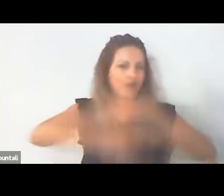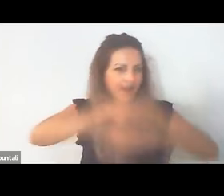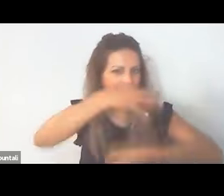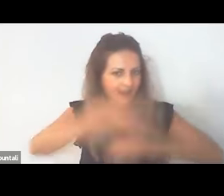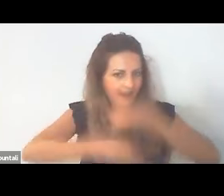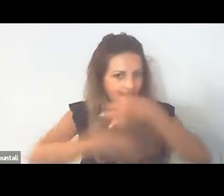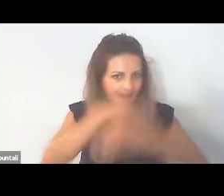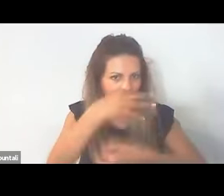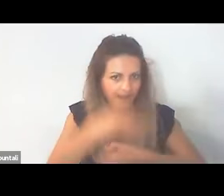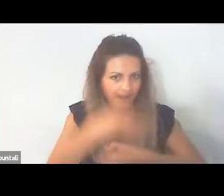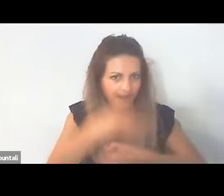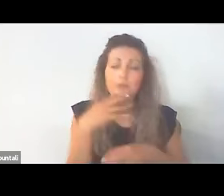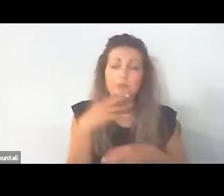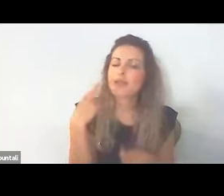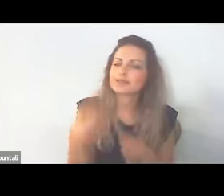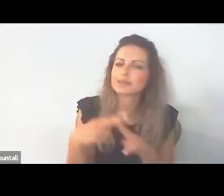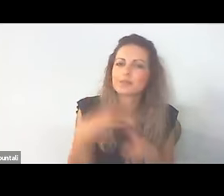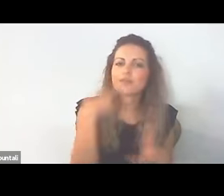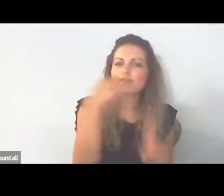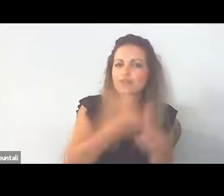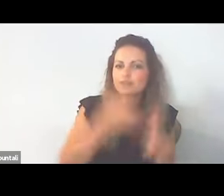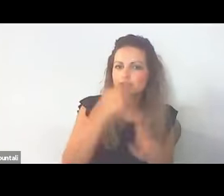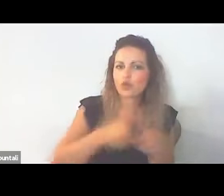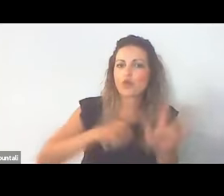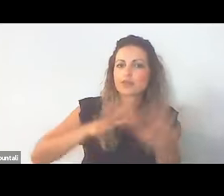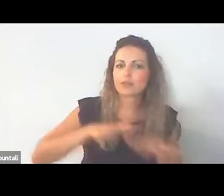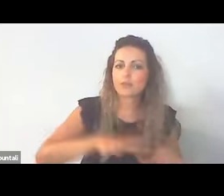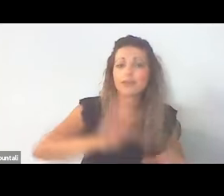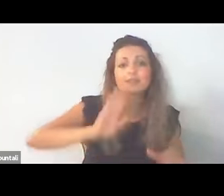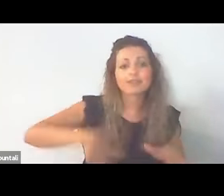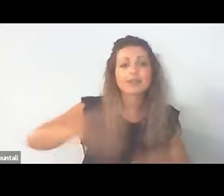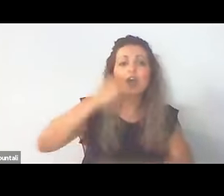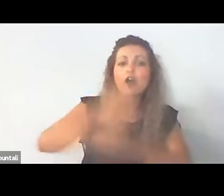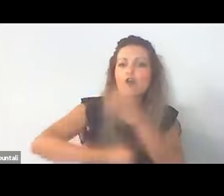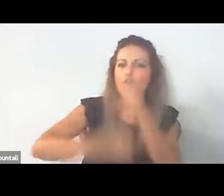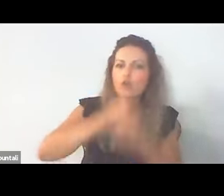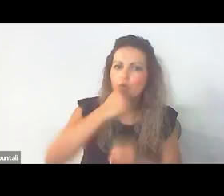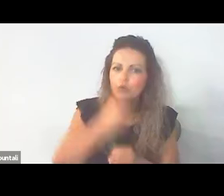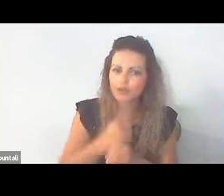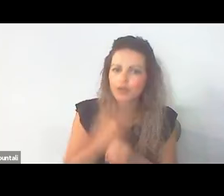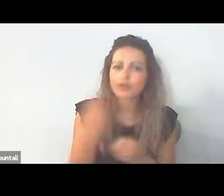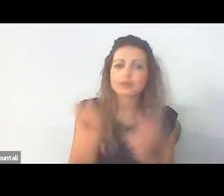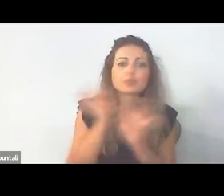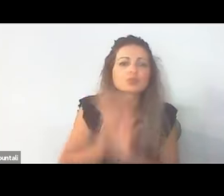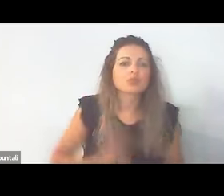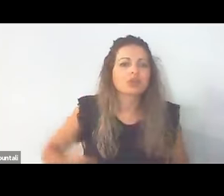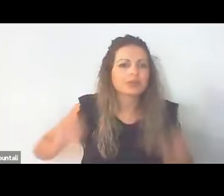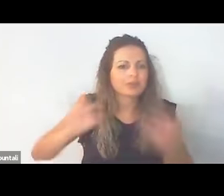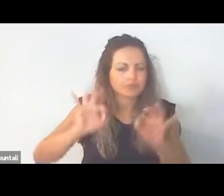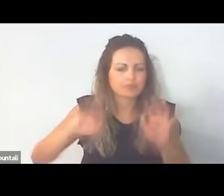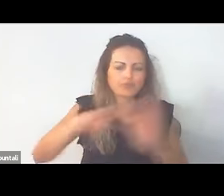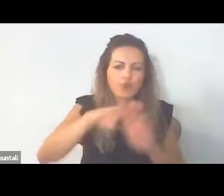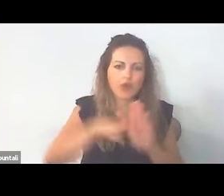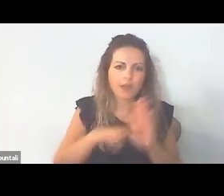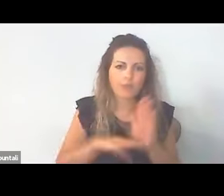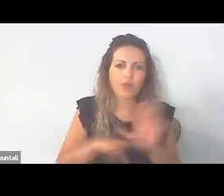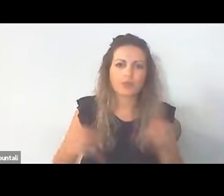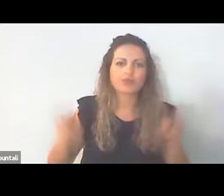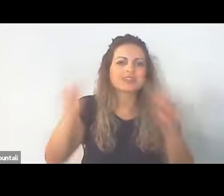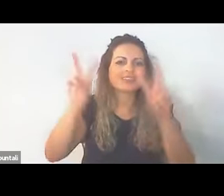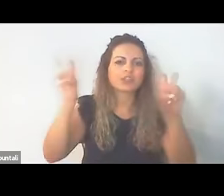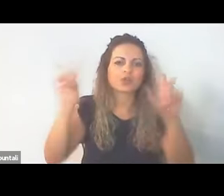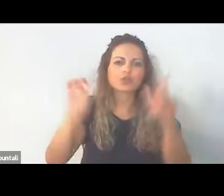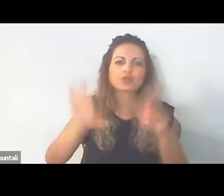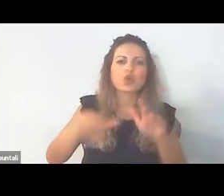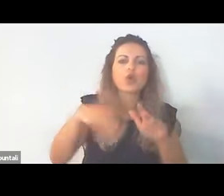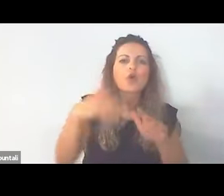φεμινιστικού κινήματος της τελευταίας χρονιάς. Ήταν η performance «Ο βιαστής της εσύ» που ξεκίνησε από τους εξεγερμένους δρόμους της